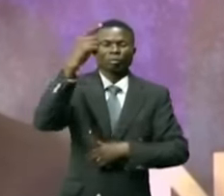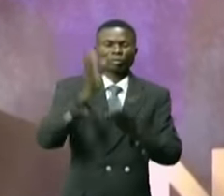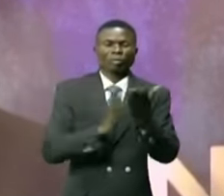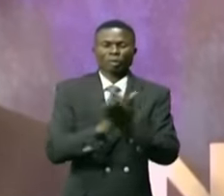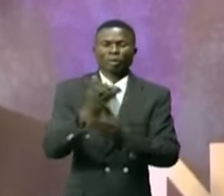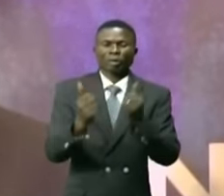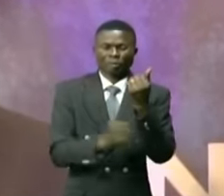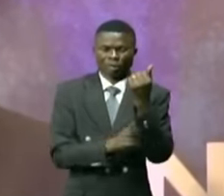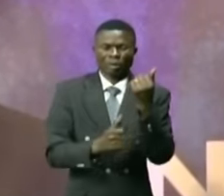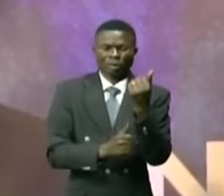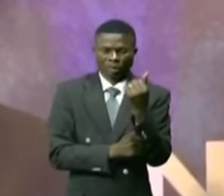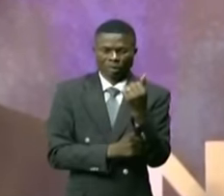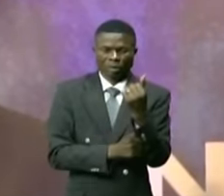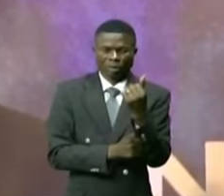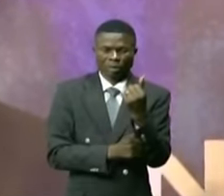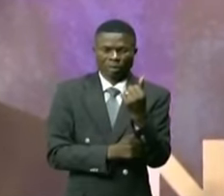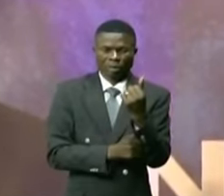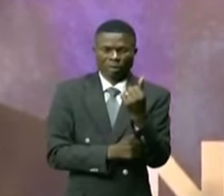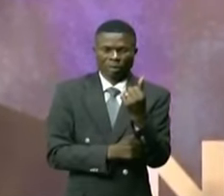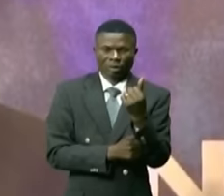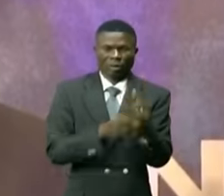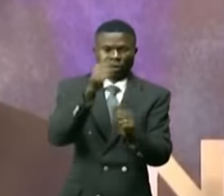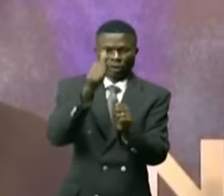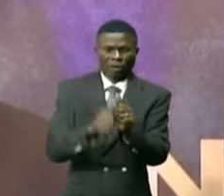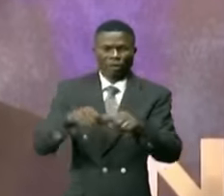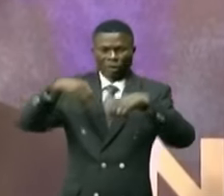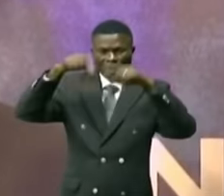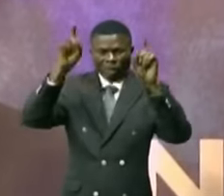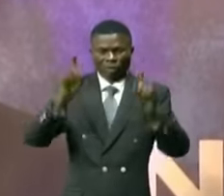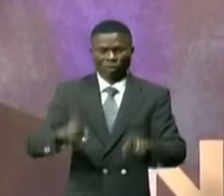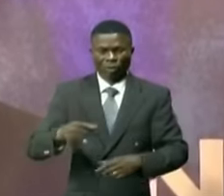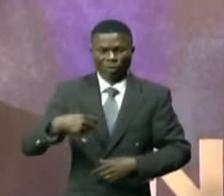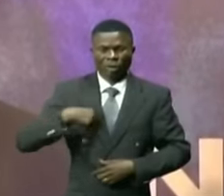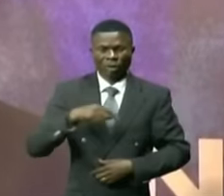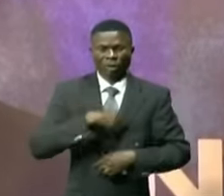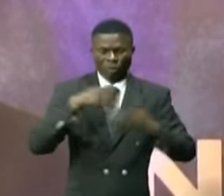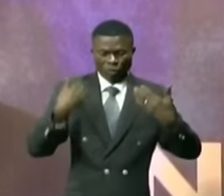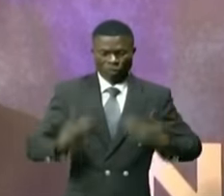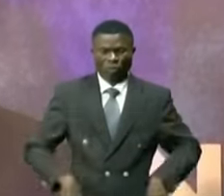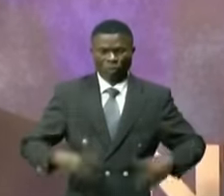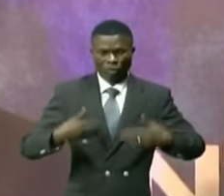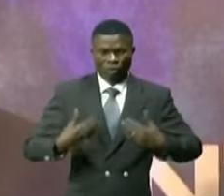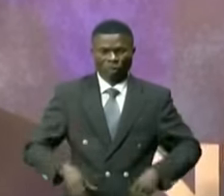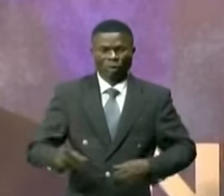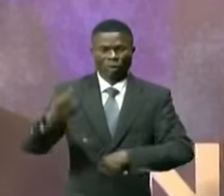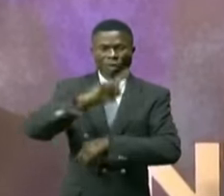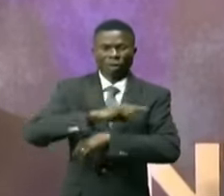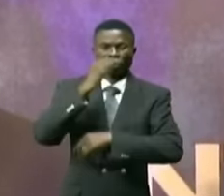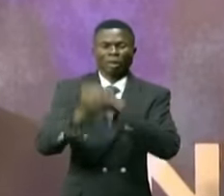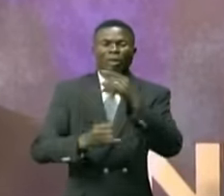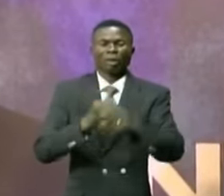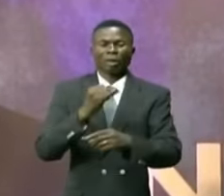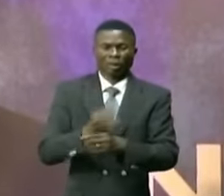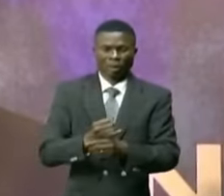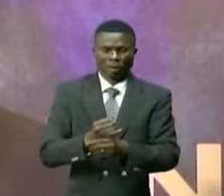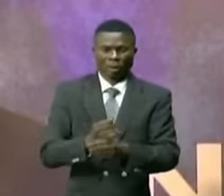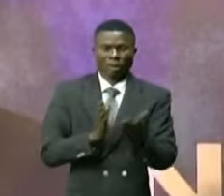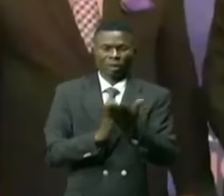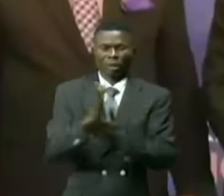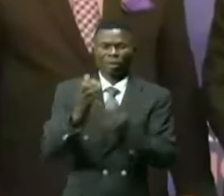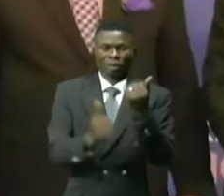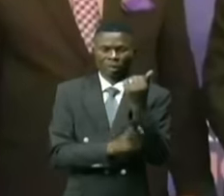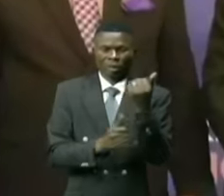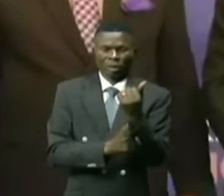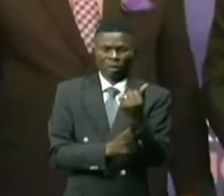droits de l'homme. Et chaque année, nous célébrons la Journée internationale des droits de